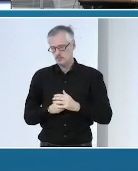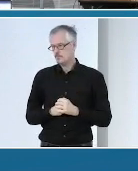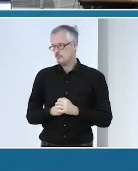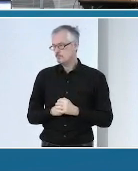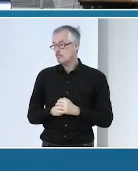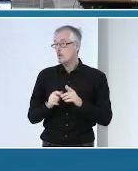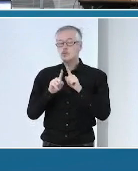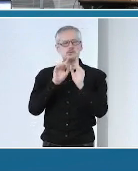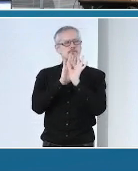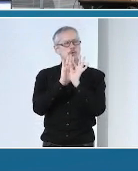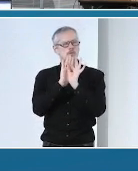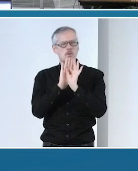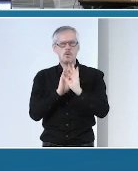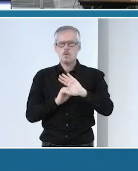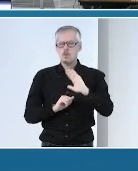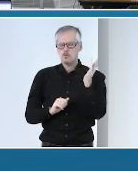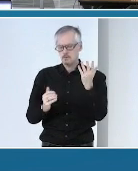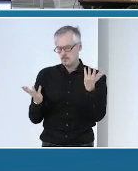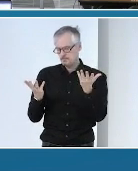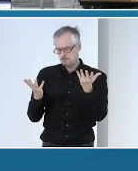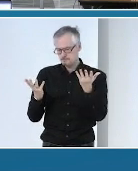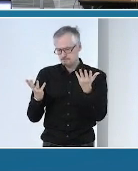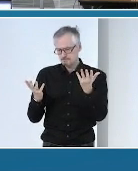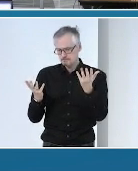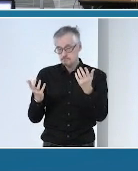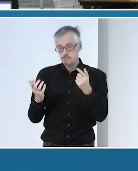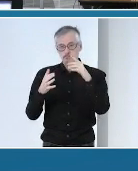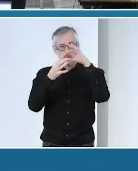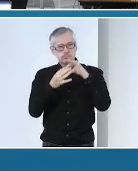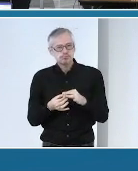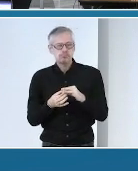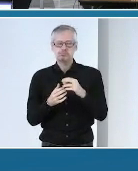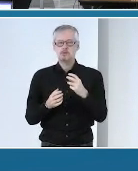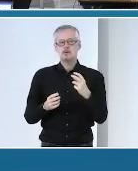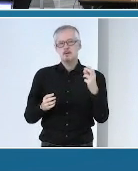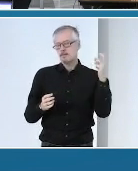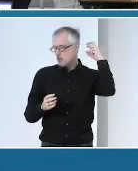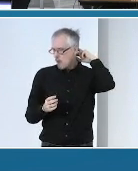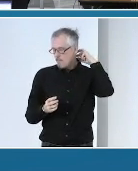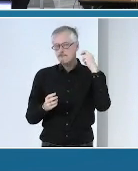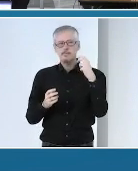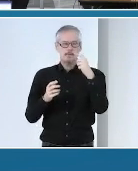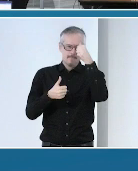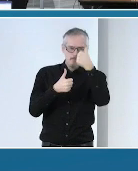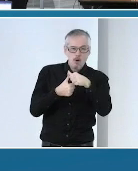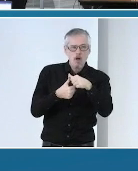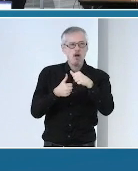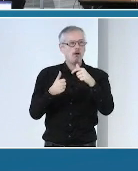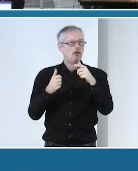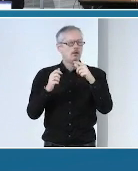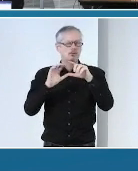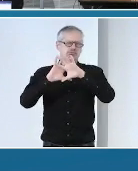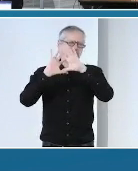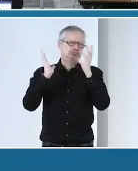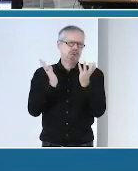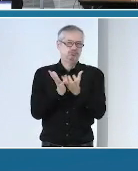des fonctions liées aux ganglions de la base, à l'hippocampe, qui concernent la mémoire spatiale,